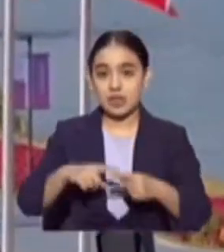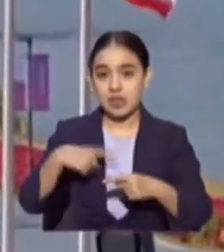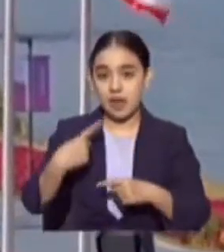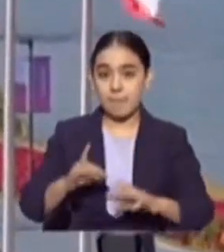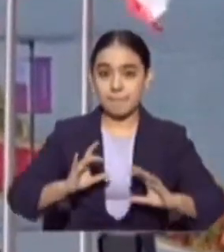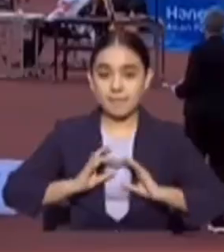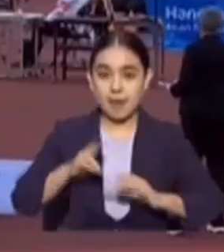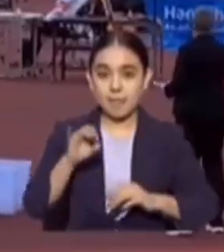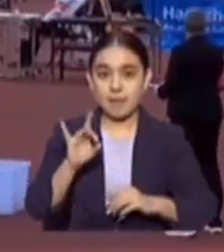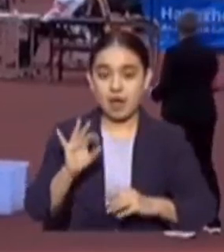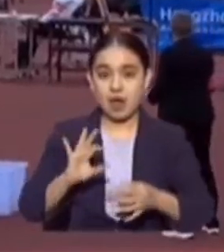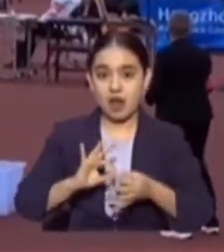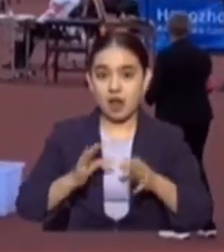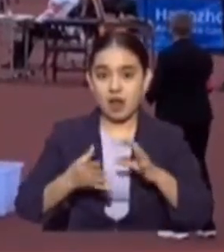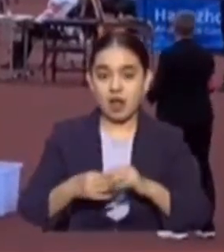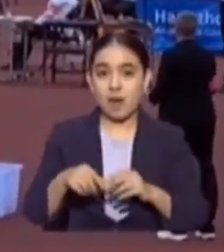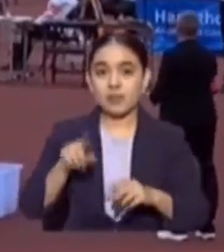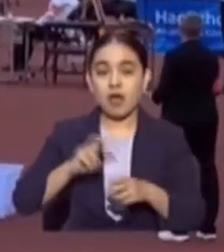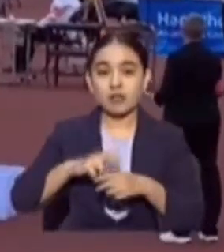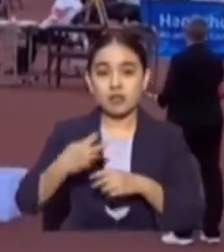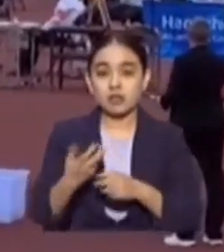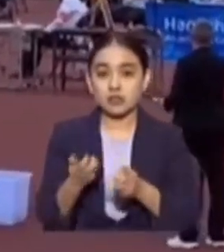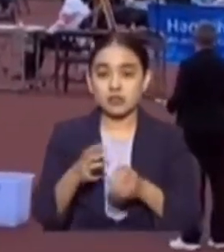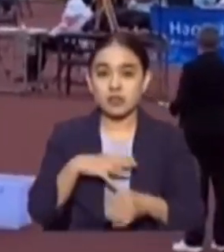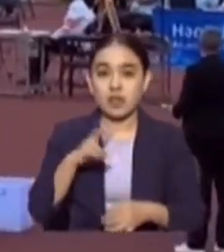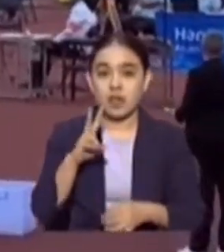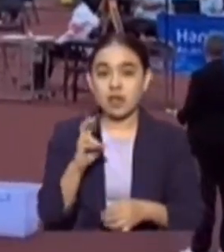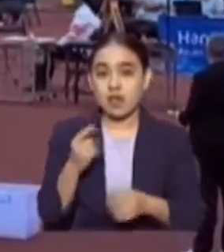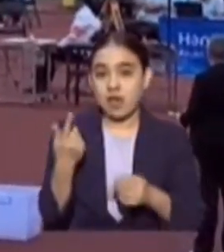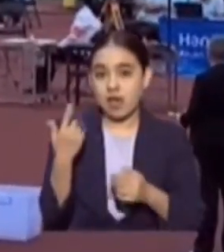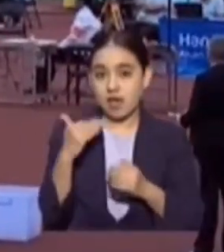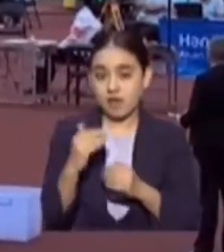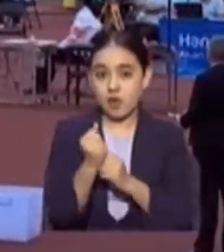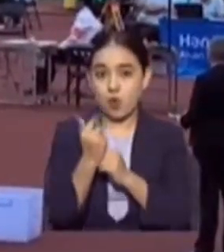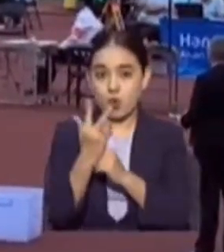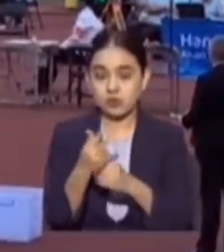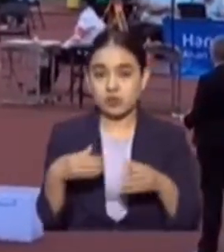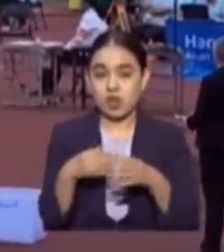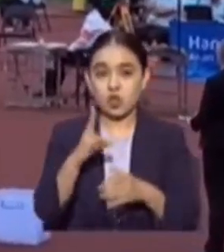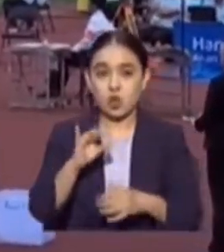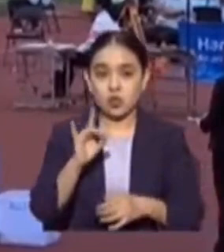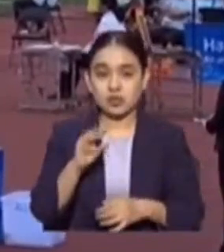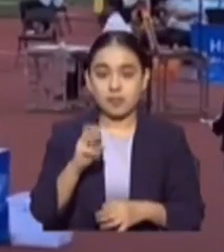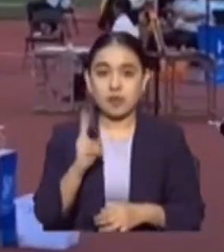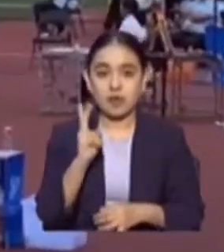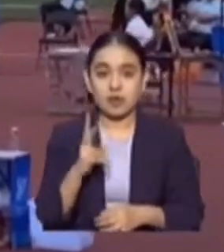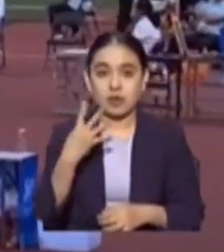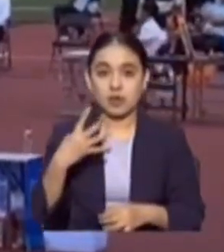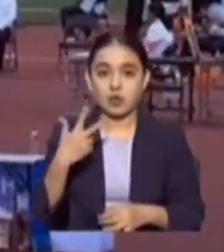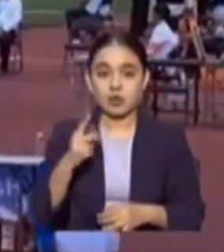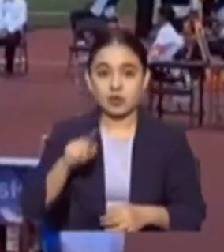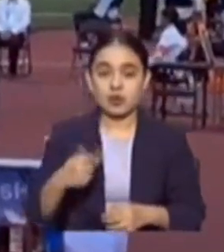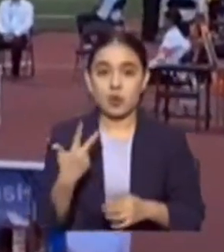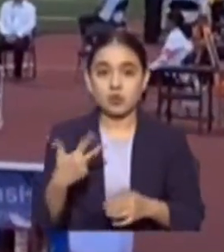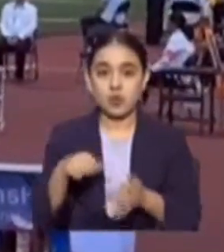Navbatdagi medallar para yengil atletika dasturida qo'lga kiritildi. Nayza uloqtirishda F13 klassida Nozima Qayumova